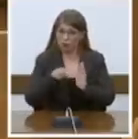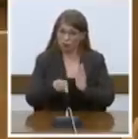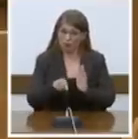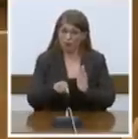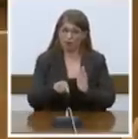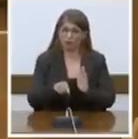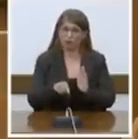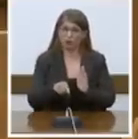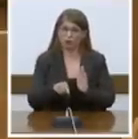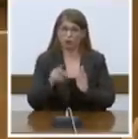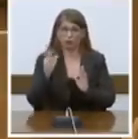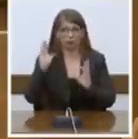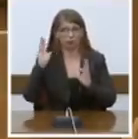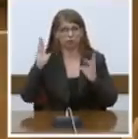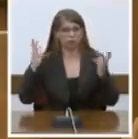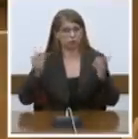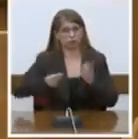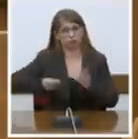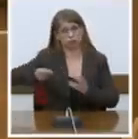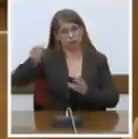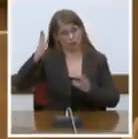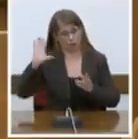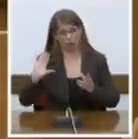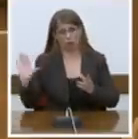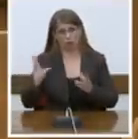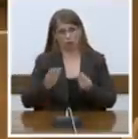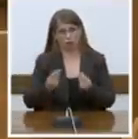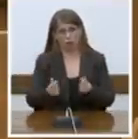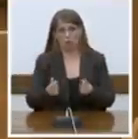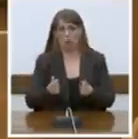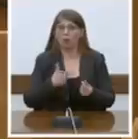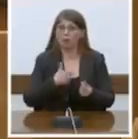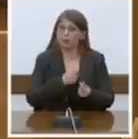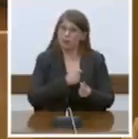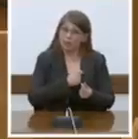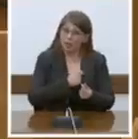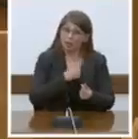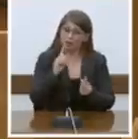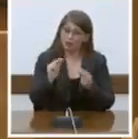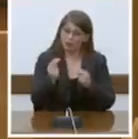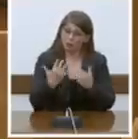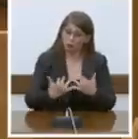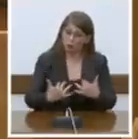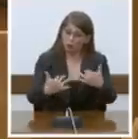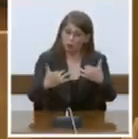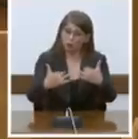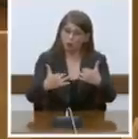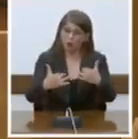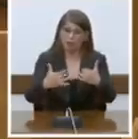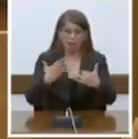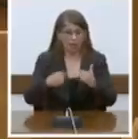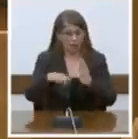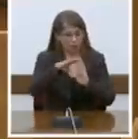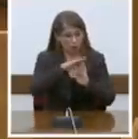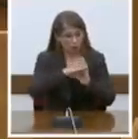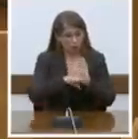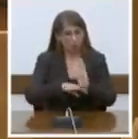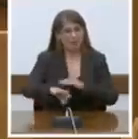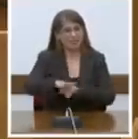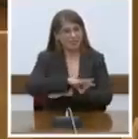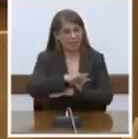φρενήρη τρόπο. Πιστεύουμε σε μια Βουλή που νομοθετεί με πρόγραμμα και σχέδιο και θα πρέπει η